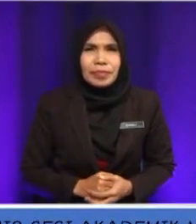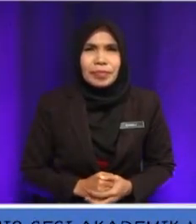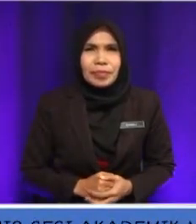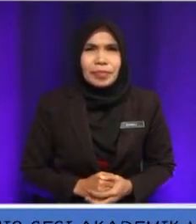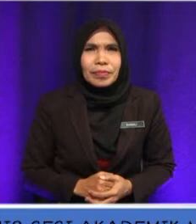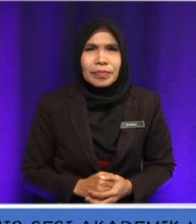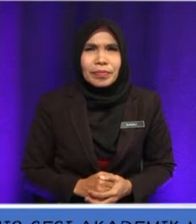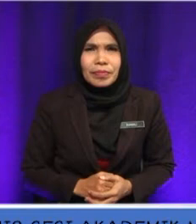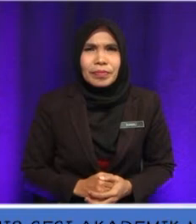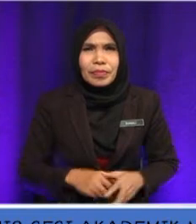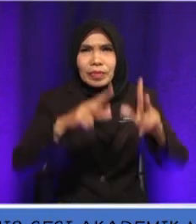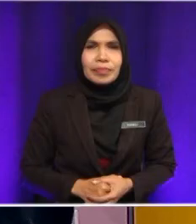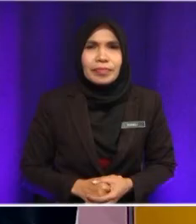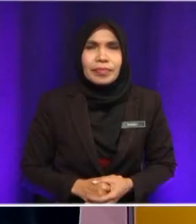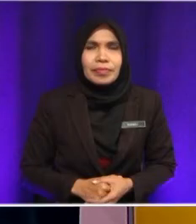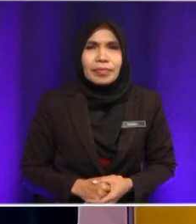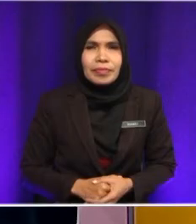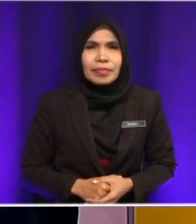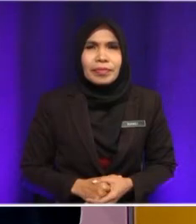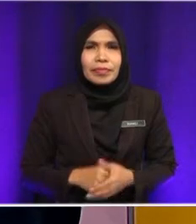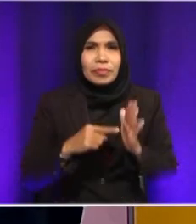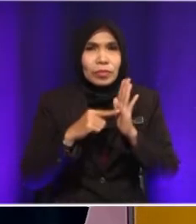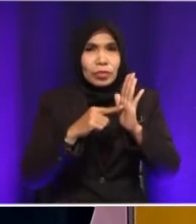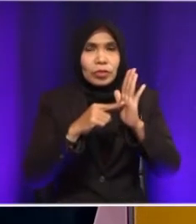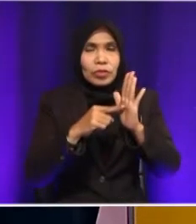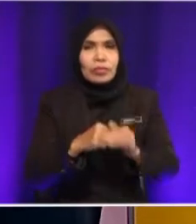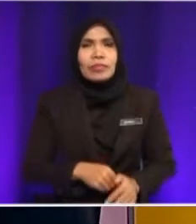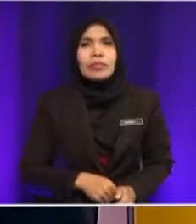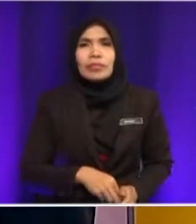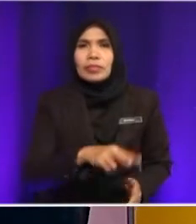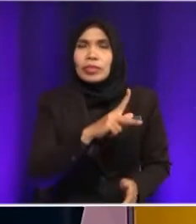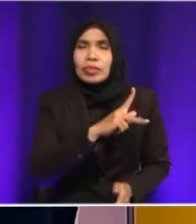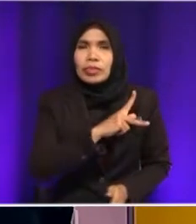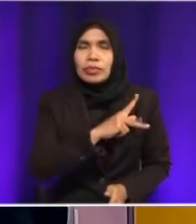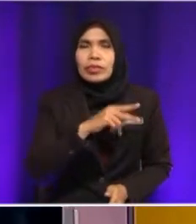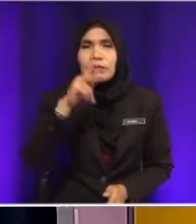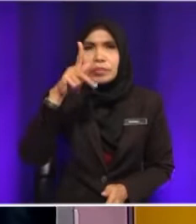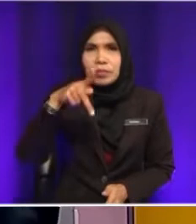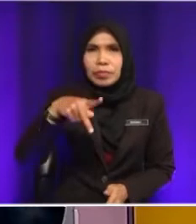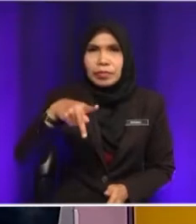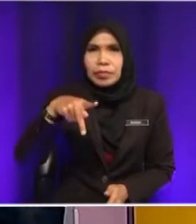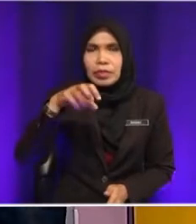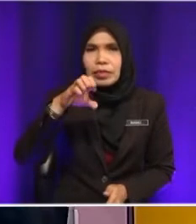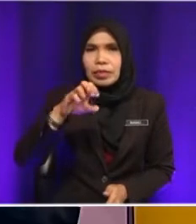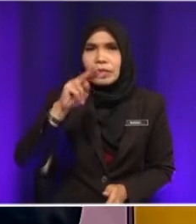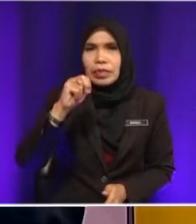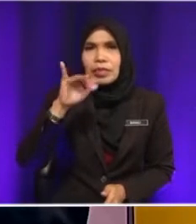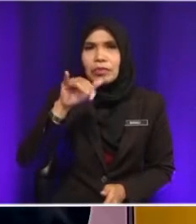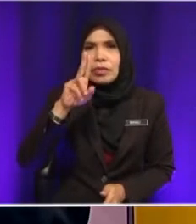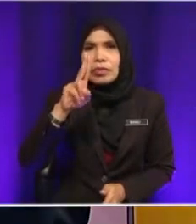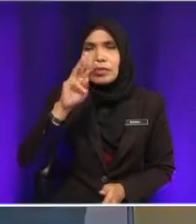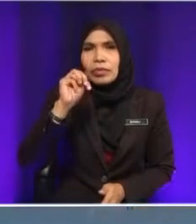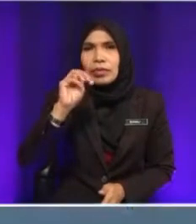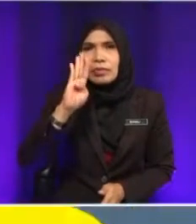di peringkat atas ini adalah paparan menunjukkan ketua penyumbang item boleh masuk ke dalam sistem dan